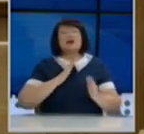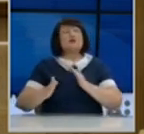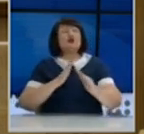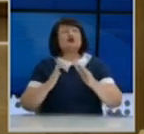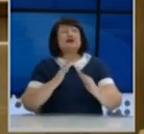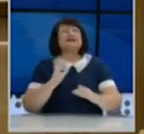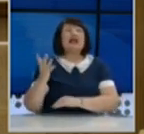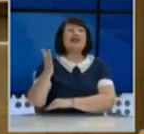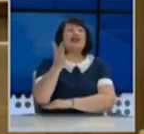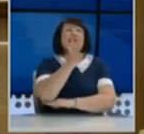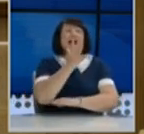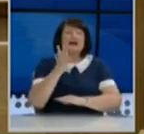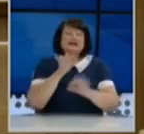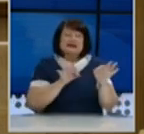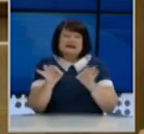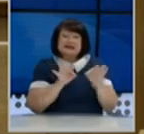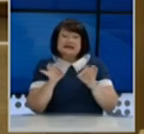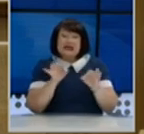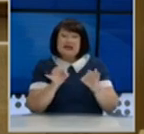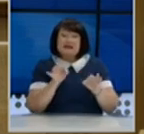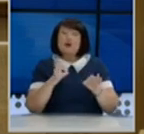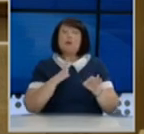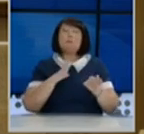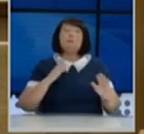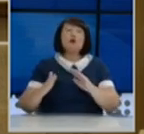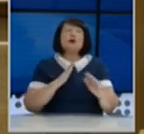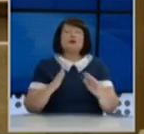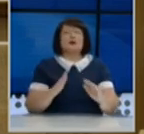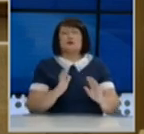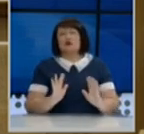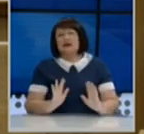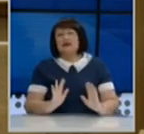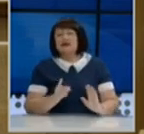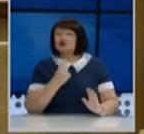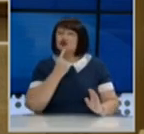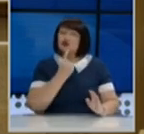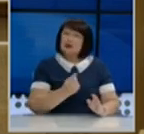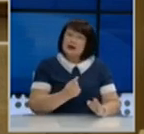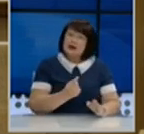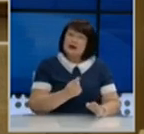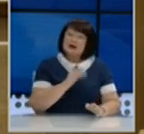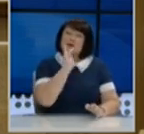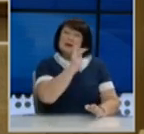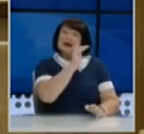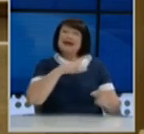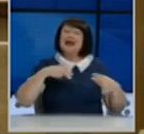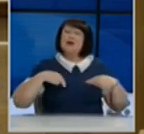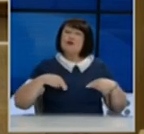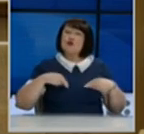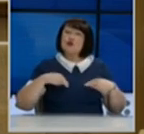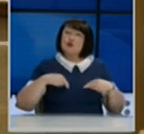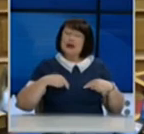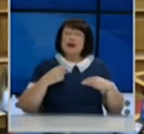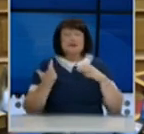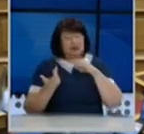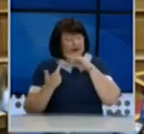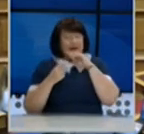δασοπυροπροστασίας και κατάρτισης σχεδίου πολιτικής προστασίας. Και επισήμανα, κύριε Υπουργέ,